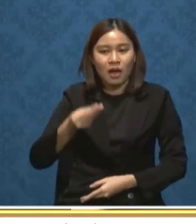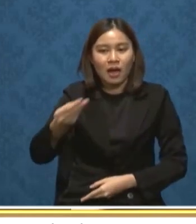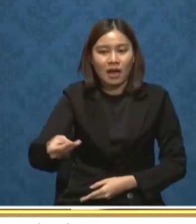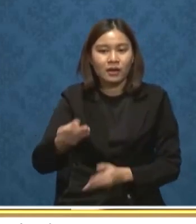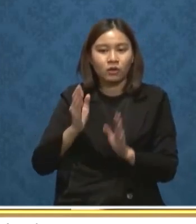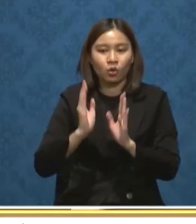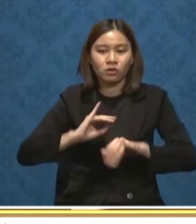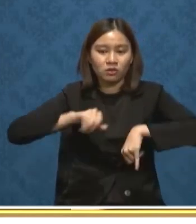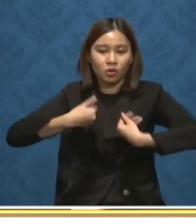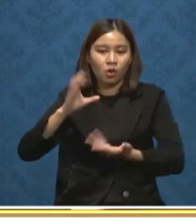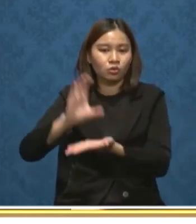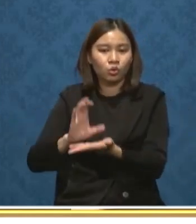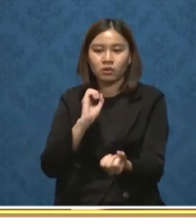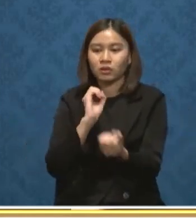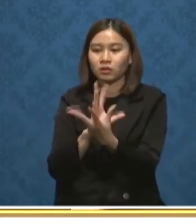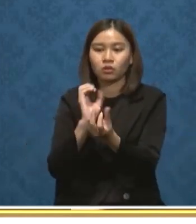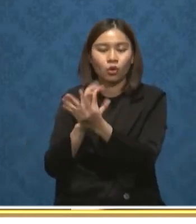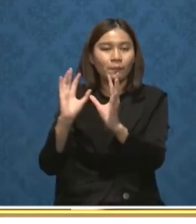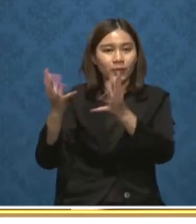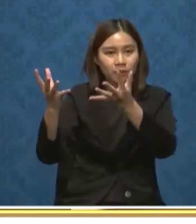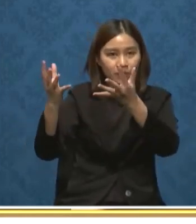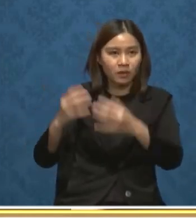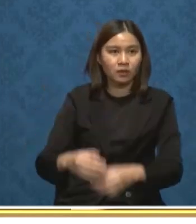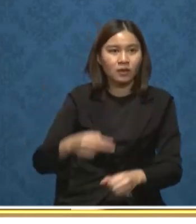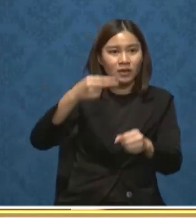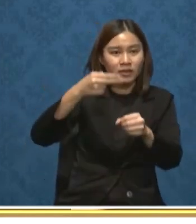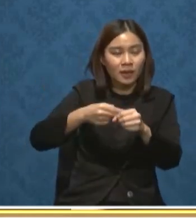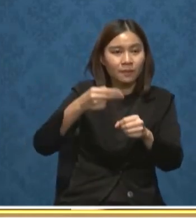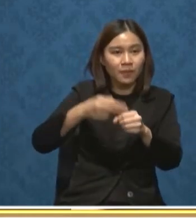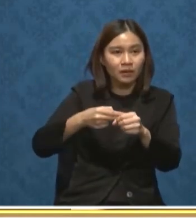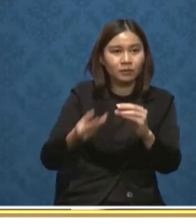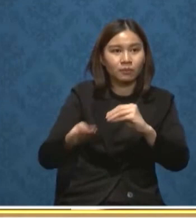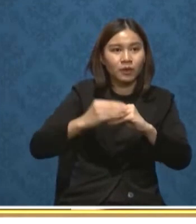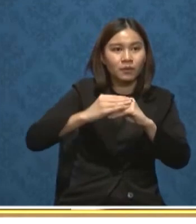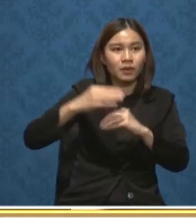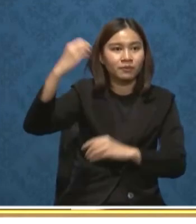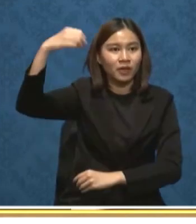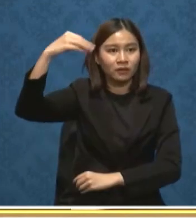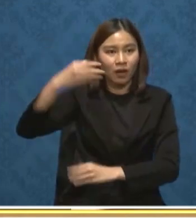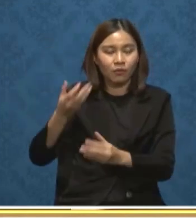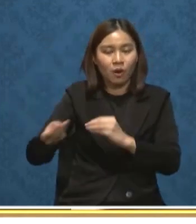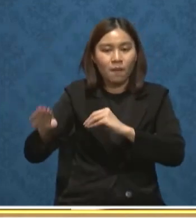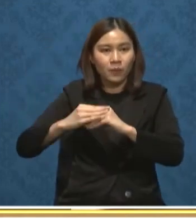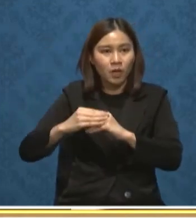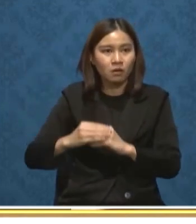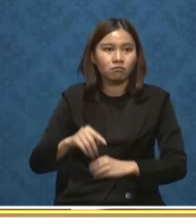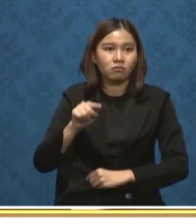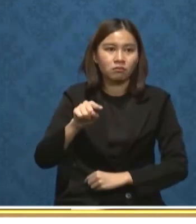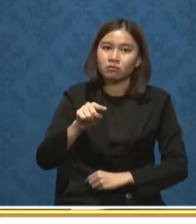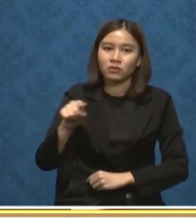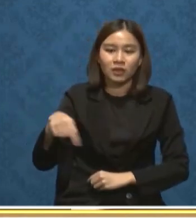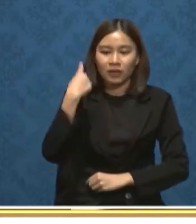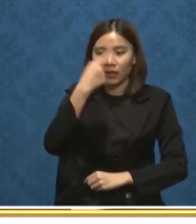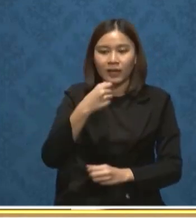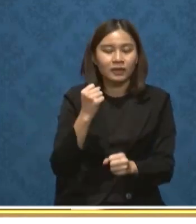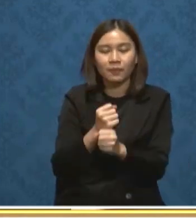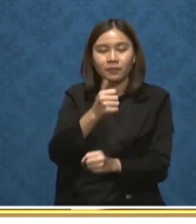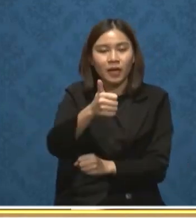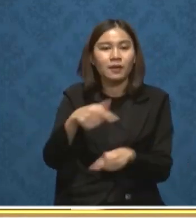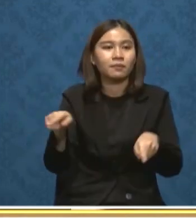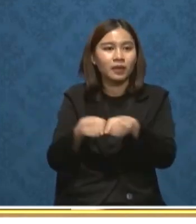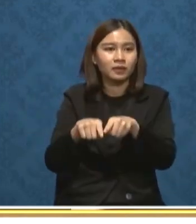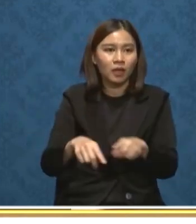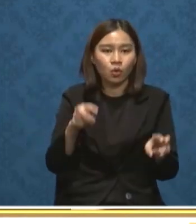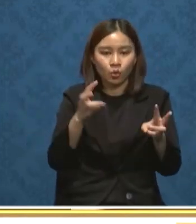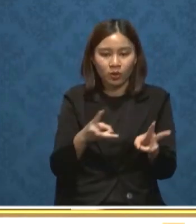ือนอนกินที่ไมต้รความเสี่งอะไรเลยน้มขึ้น การ์ดขึ้น เพิมค่าไฟลงทุนอย่นี้ใครๆกลงทุนได้นี่แฮ